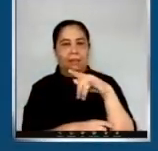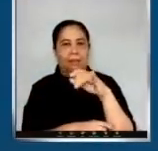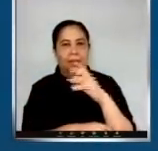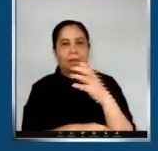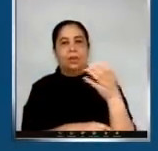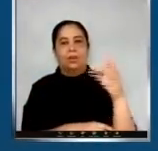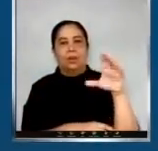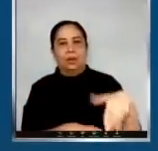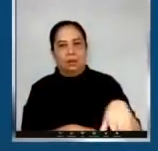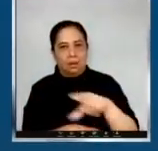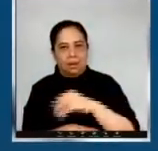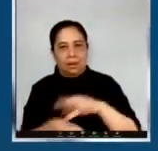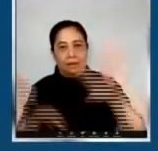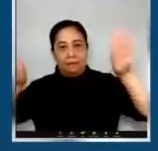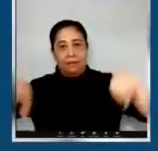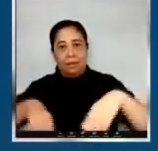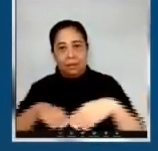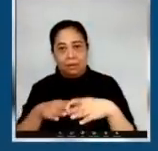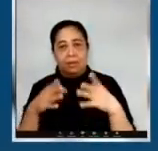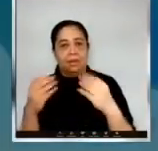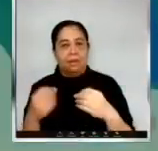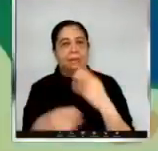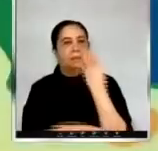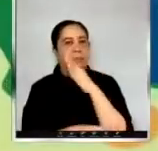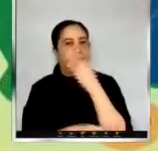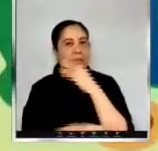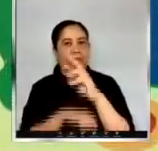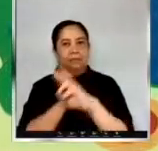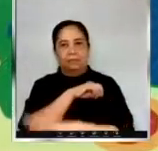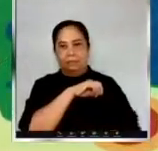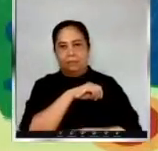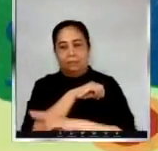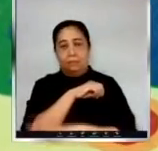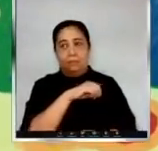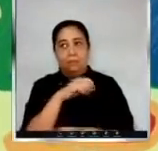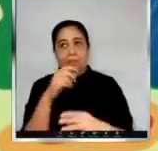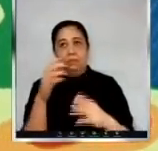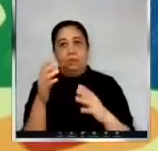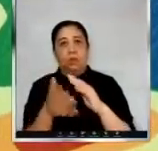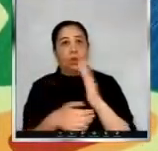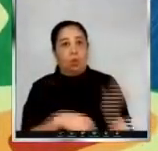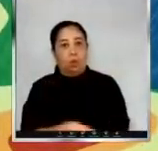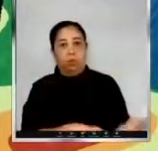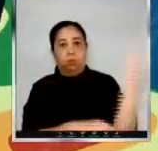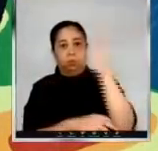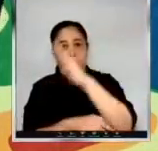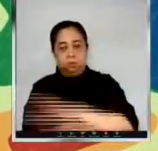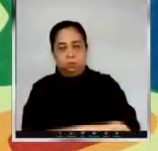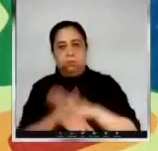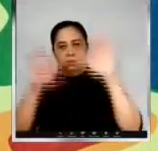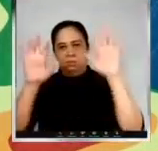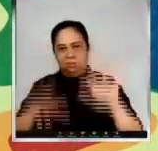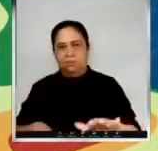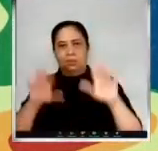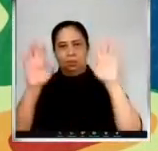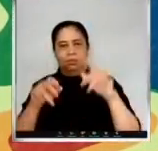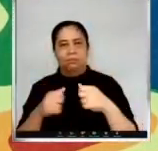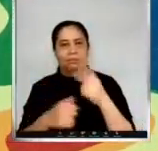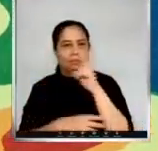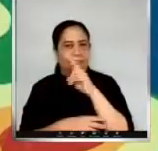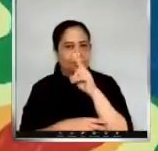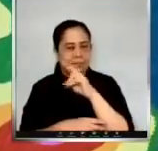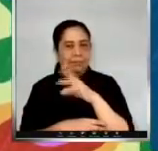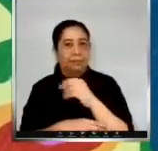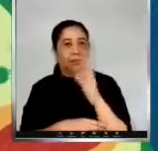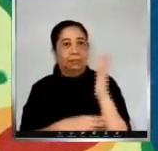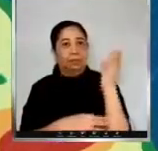dyan sa may Maropa at Bicol Region. Buong araw din bukas ang ulan sa malaking bahagi ng Visayas. At pagdating ng